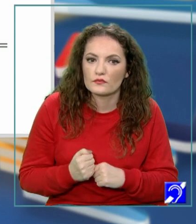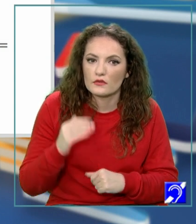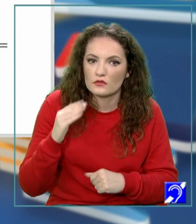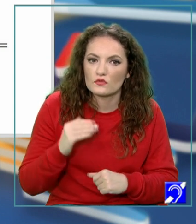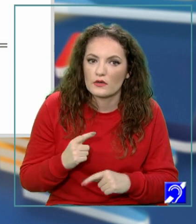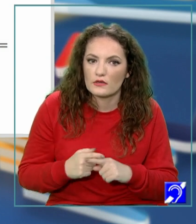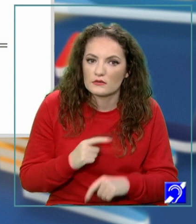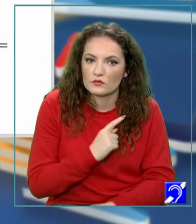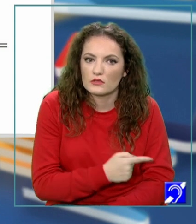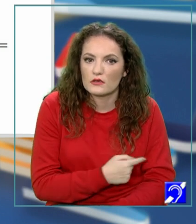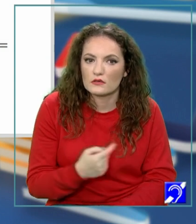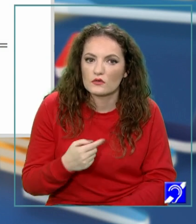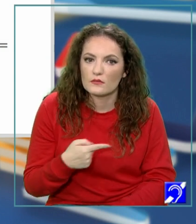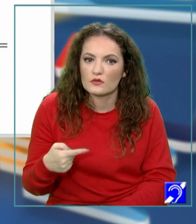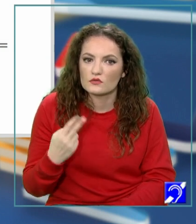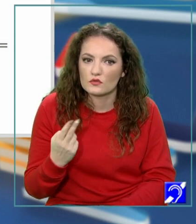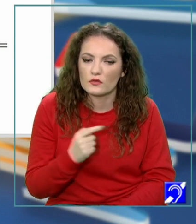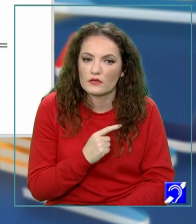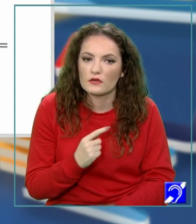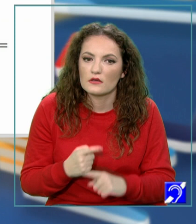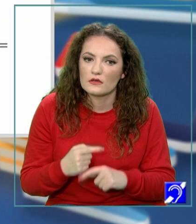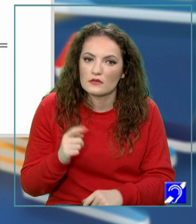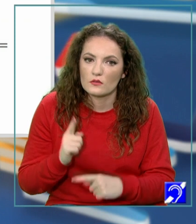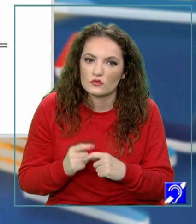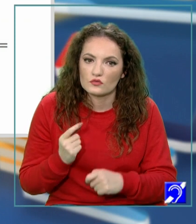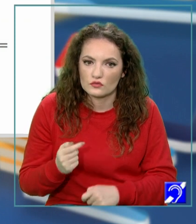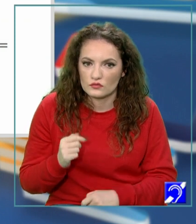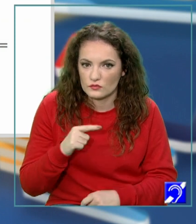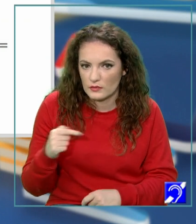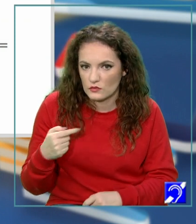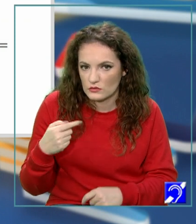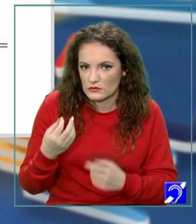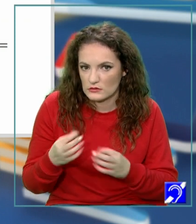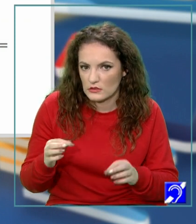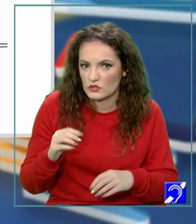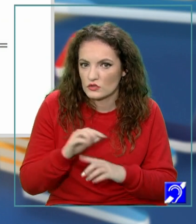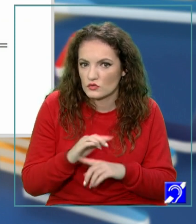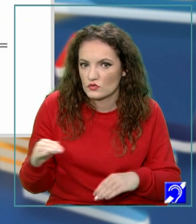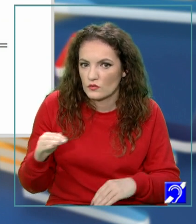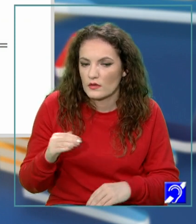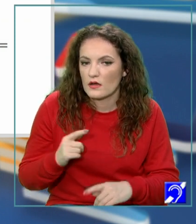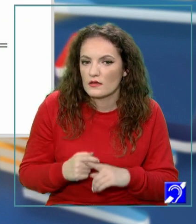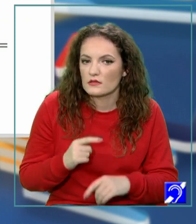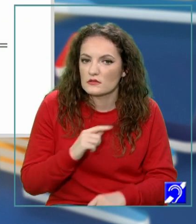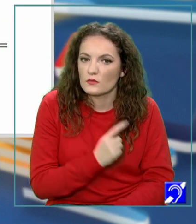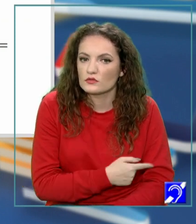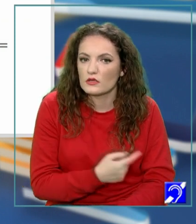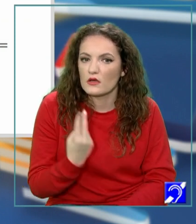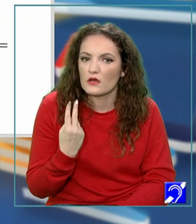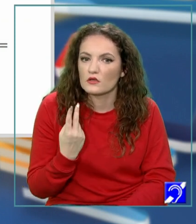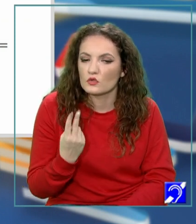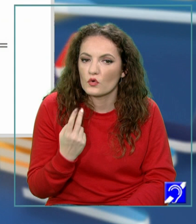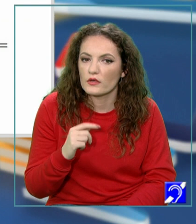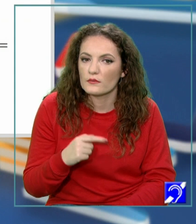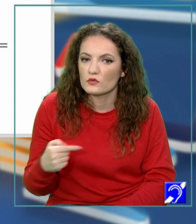1 supra x pătrat plus 2x plus 1. Primul numărător îl copiez, adică 3x plus 2 pe lângă x minus 1, iar primul numitor observ că x